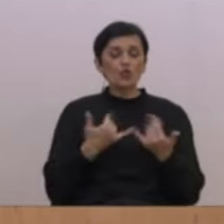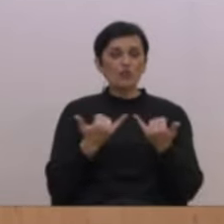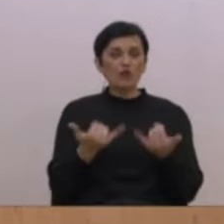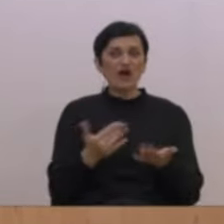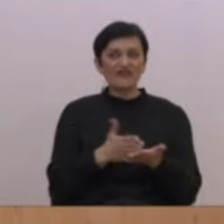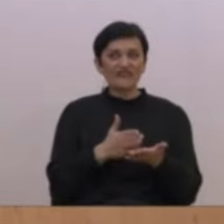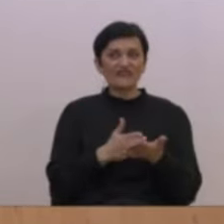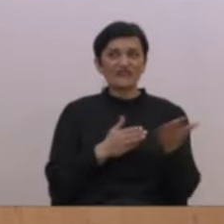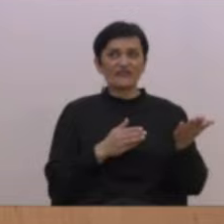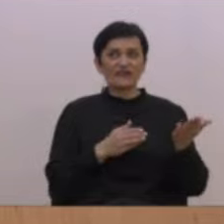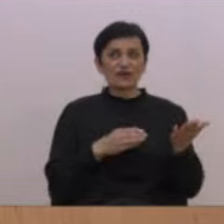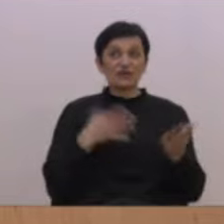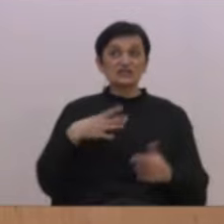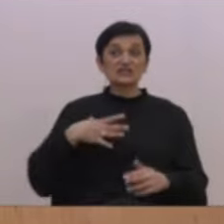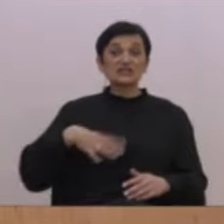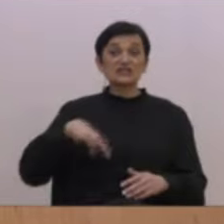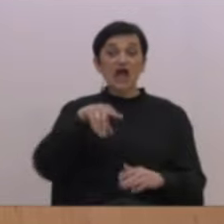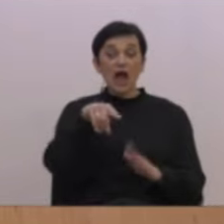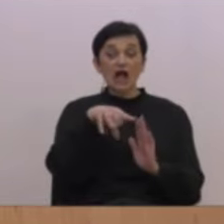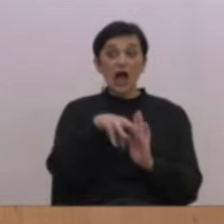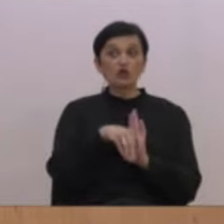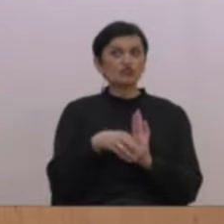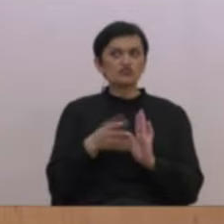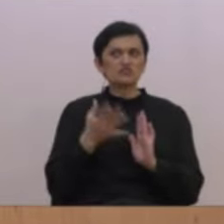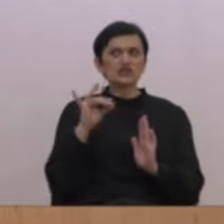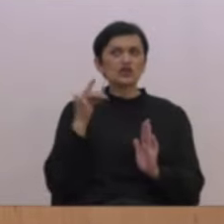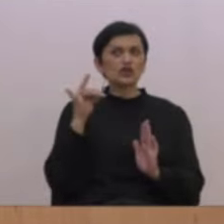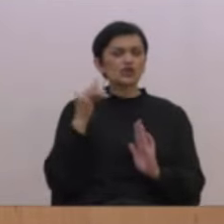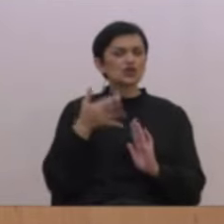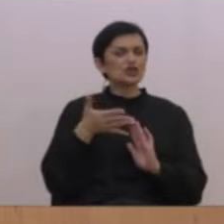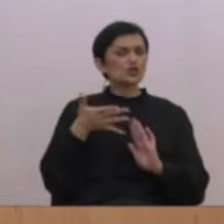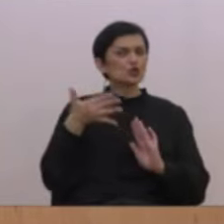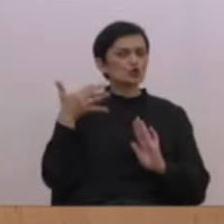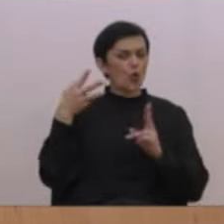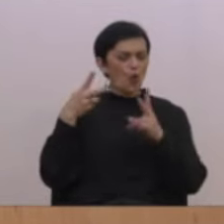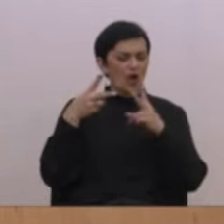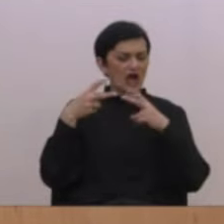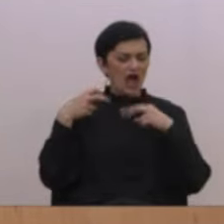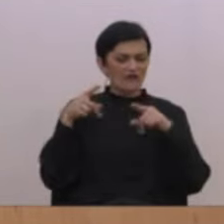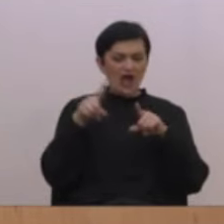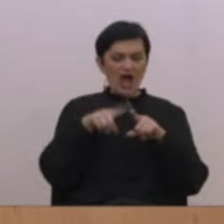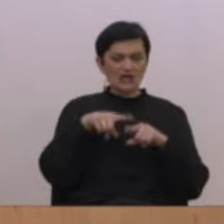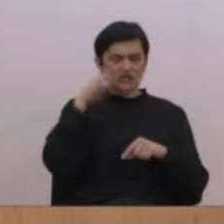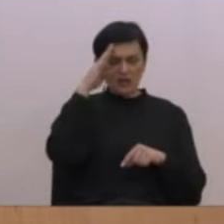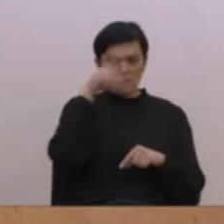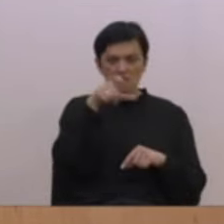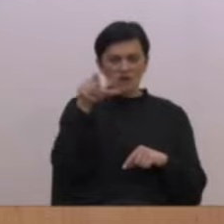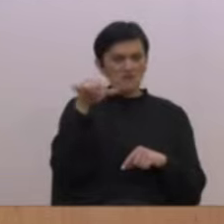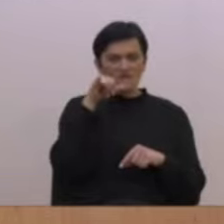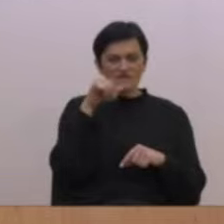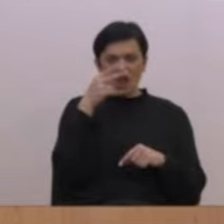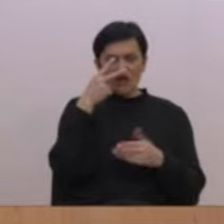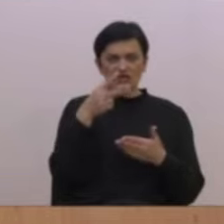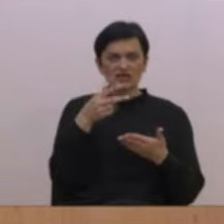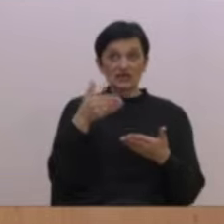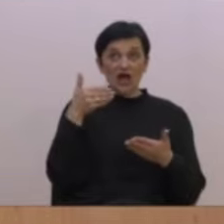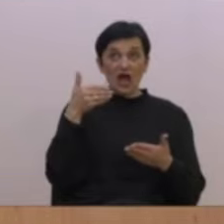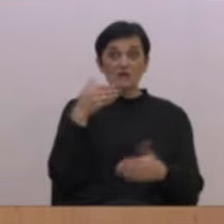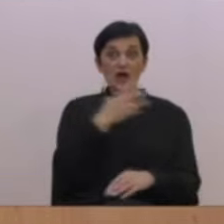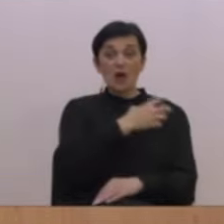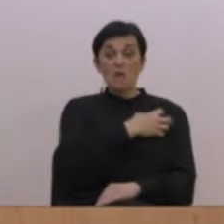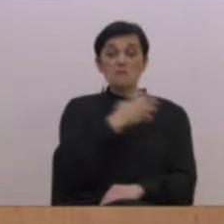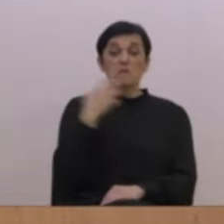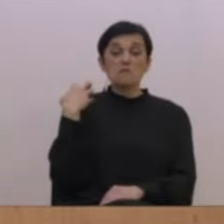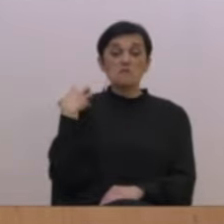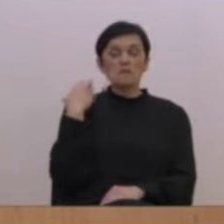Da sakartveloshi mit upro me ravitsi istorias ro gadavkhedavt am tipis mamakatseps ver mozebnit ik. Mefe tamaris